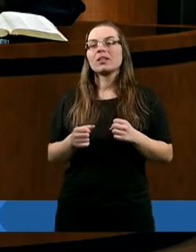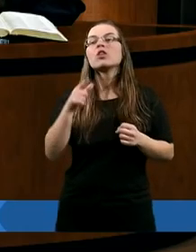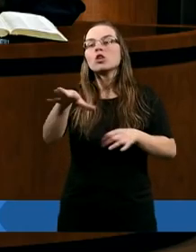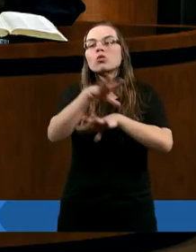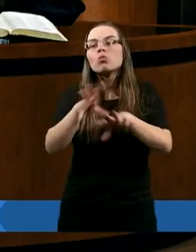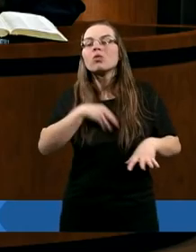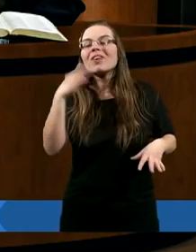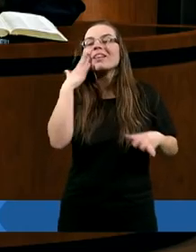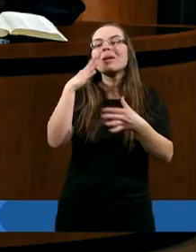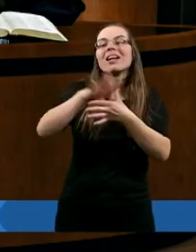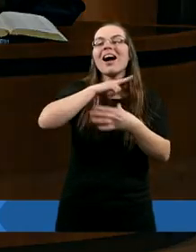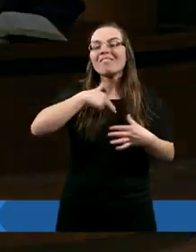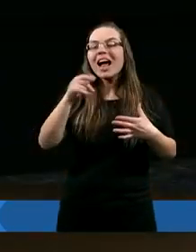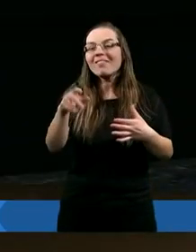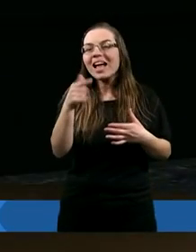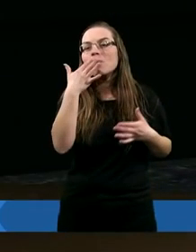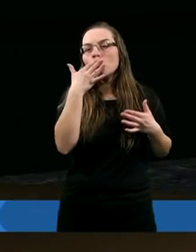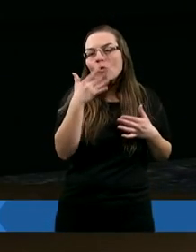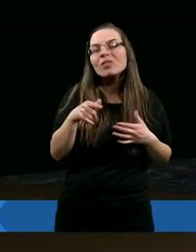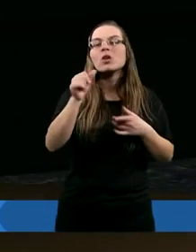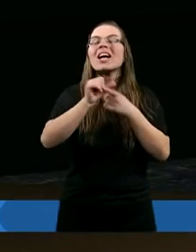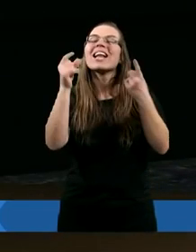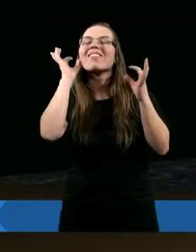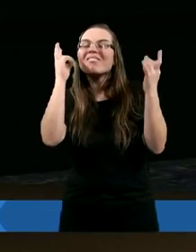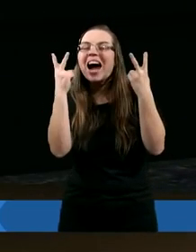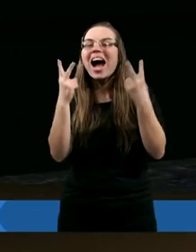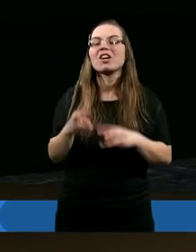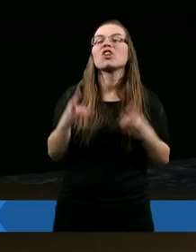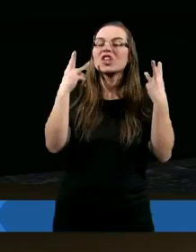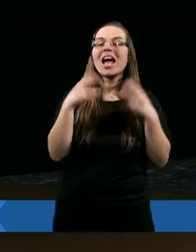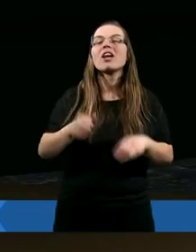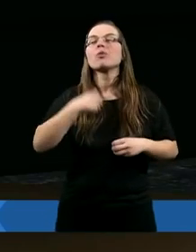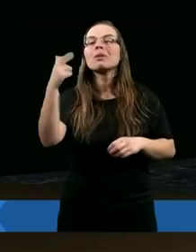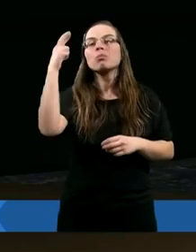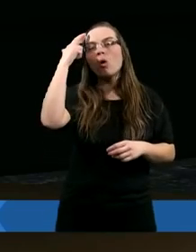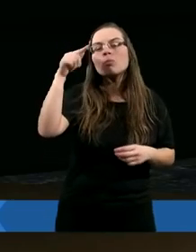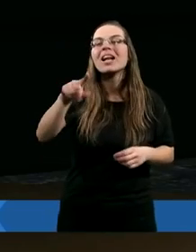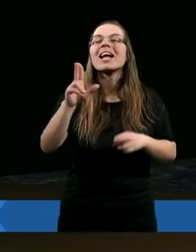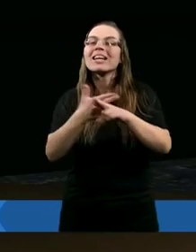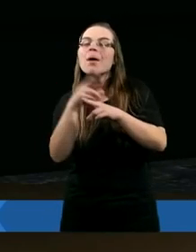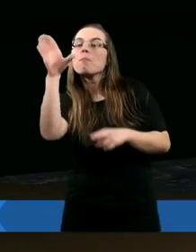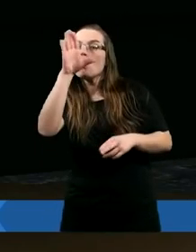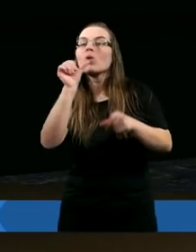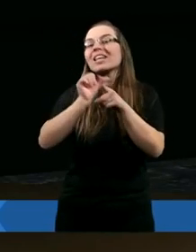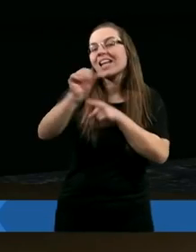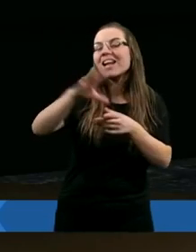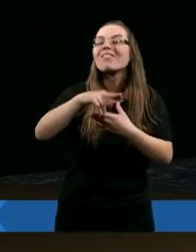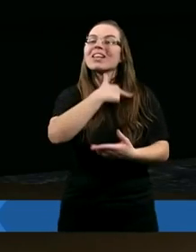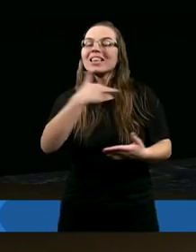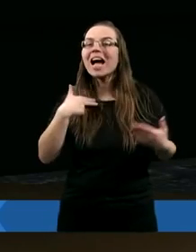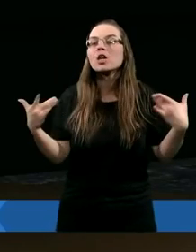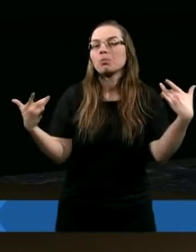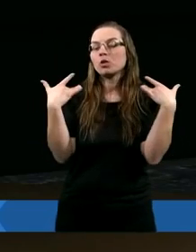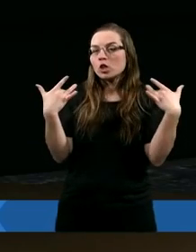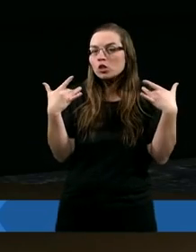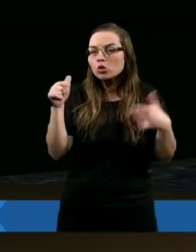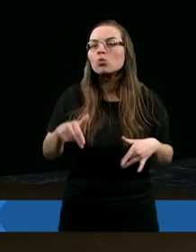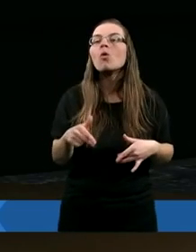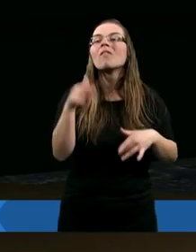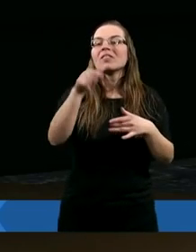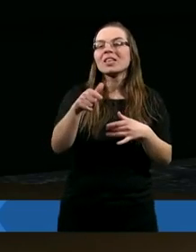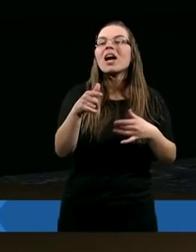Święty mieszka w nas. Więc to jest istotne, żebyśmy rozumieli, że wtedy, kiedy Pan Bóg jest w naszym życiu, to